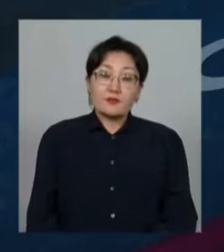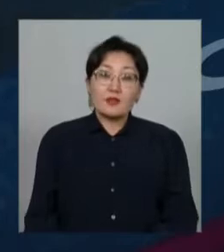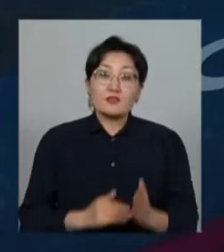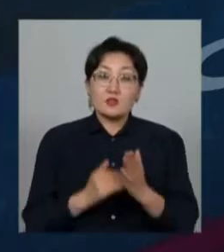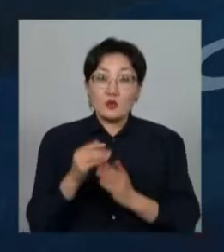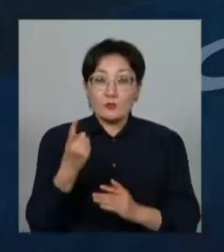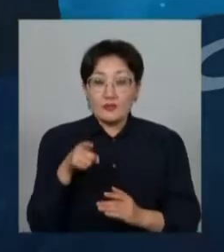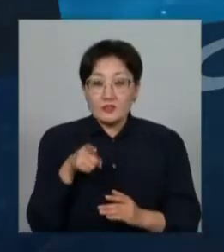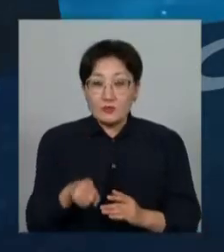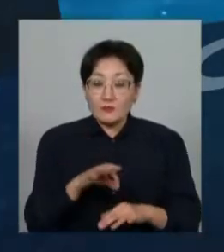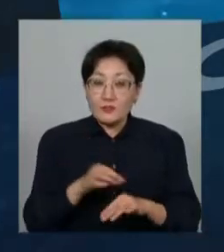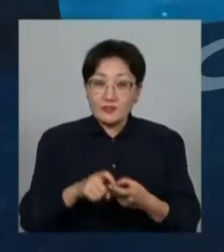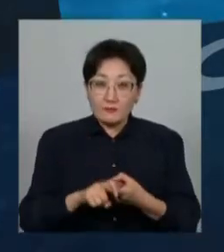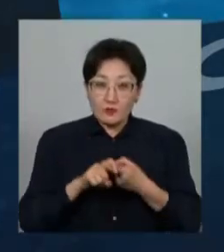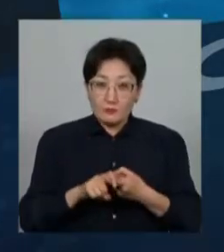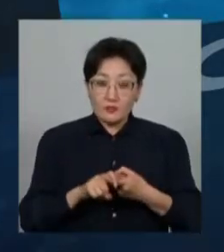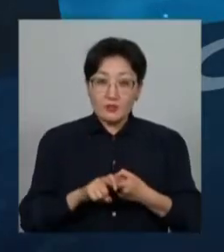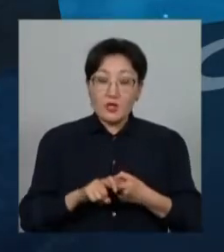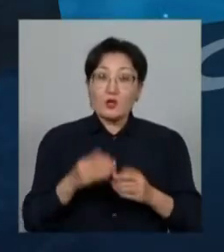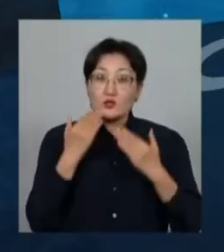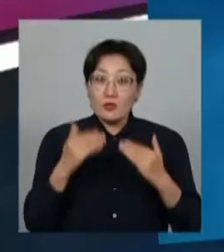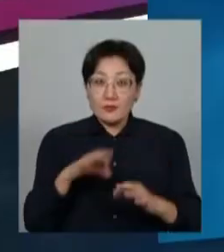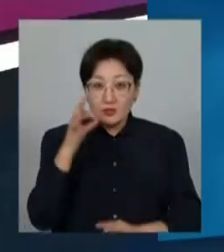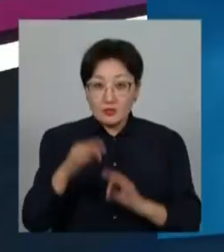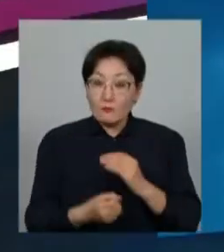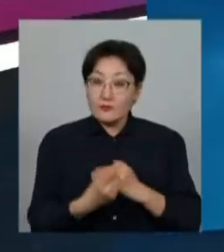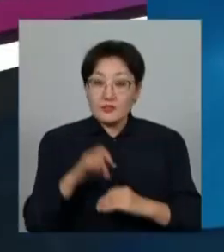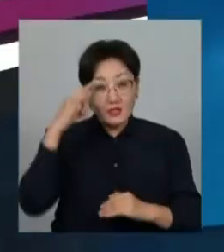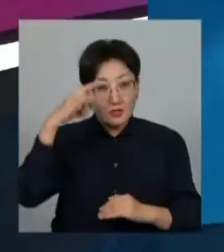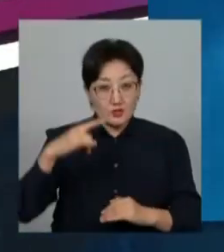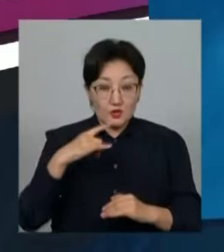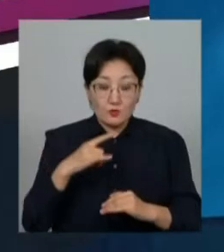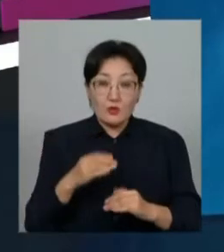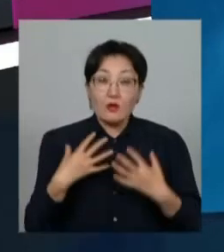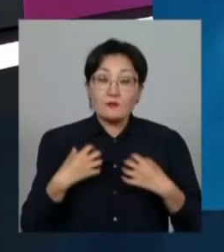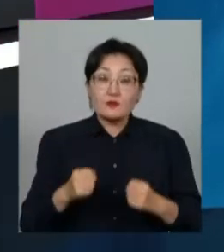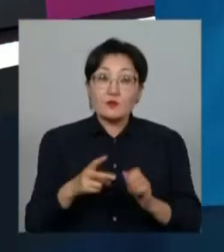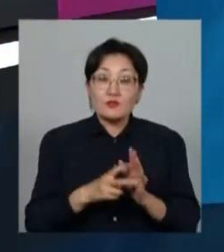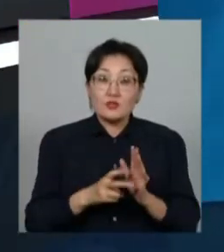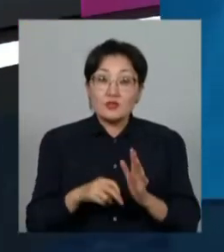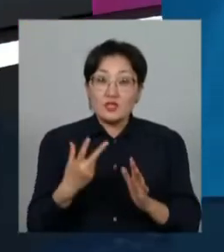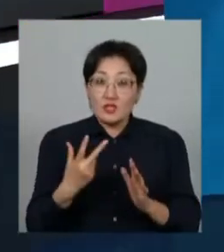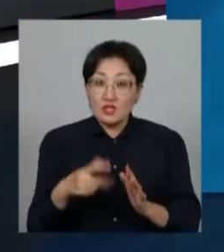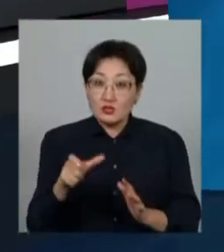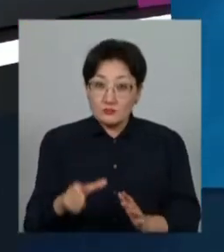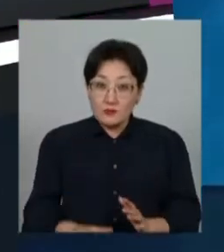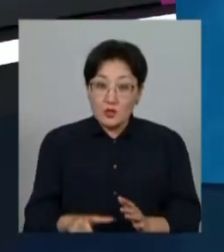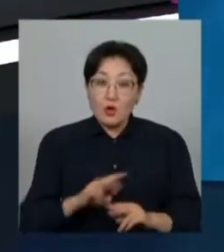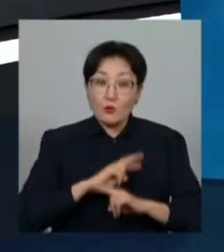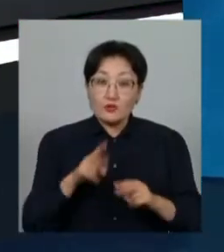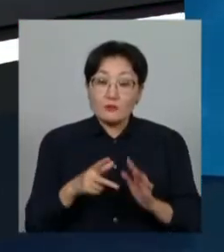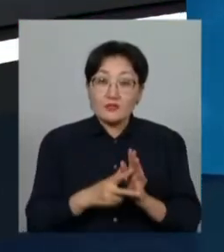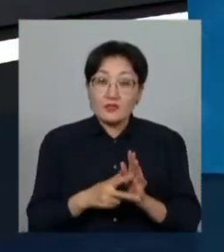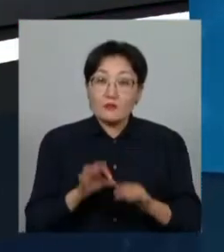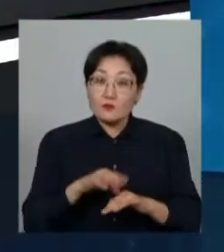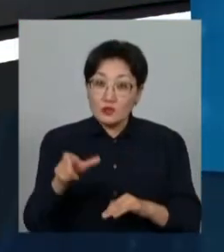Свыше 1000 заболевших коронавирусом за последние сутки выявили в Казахстане. Выздоровели 703 человека, умерли